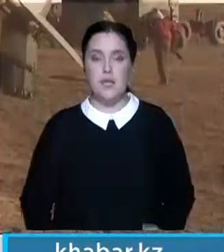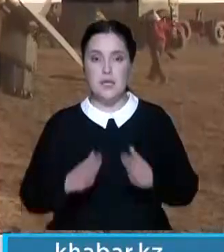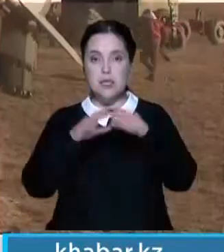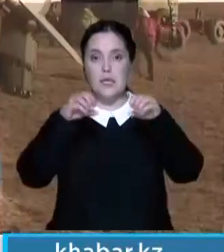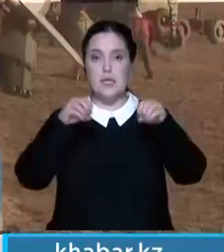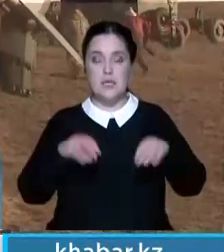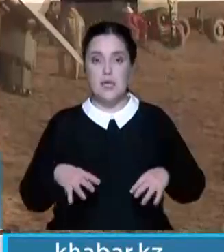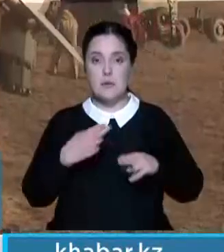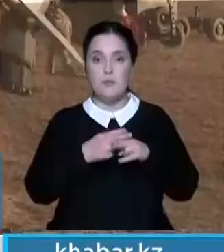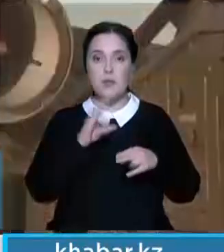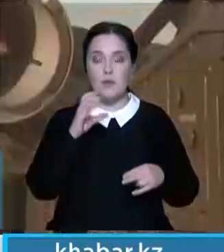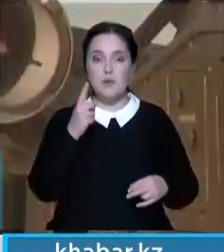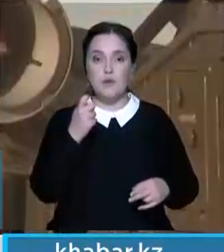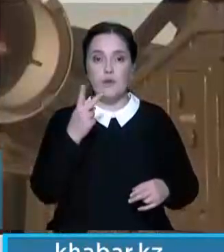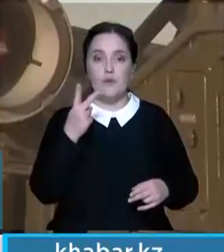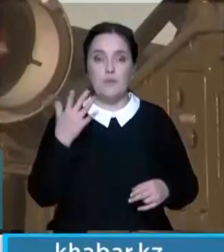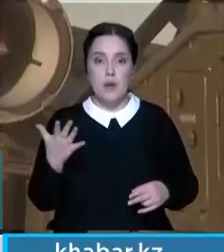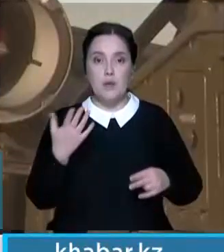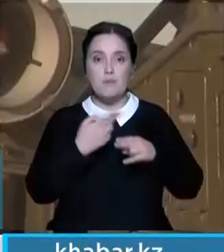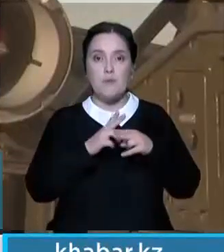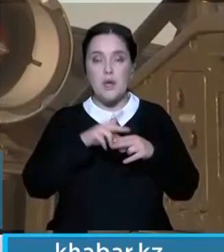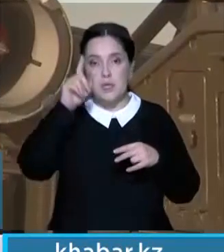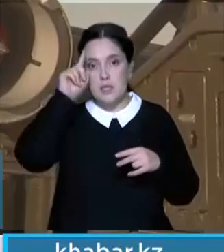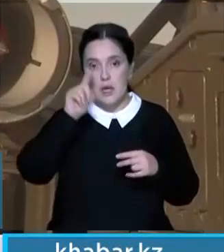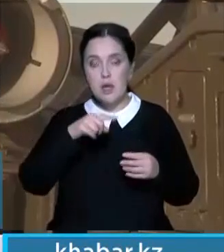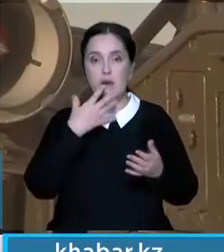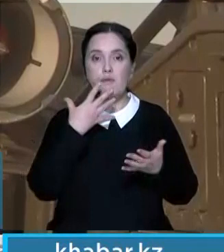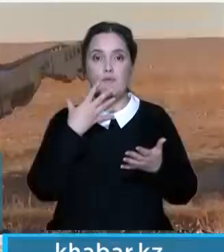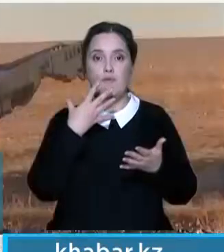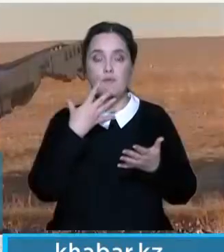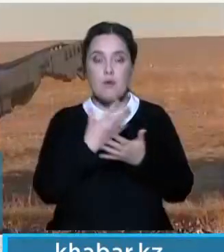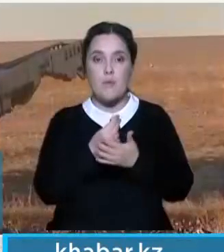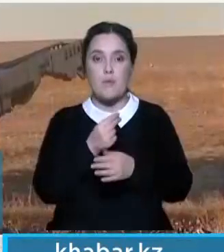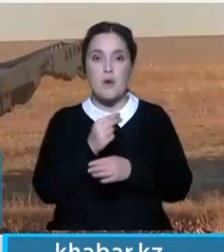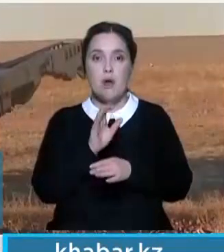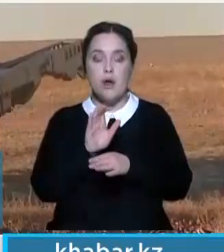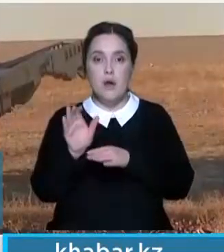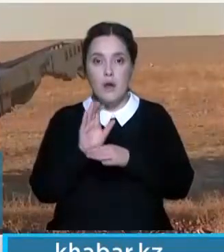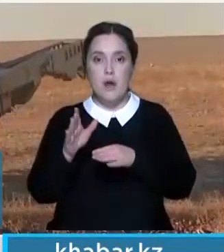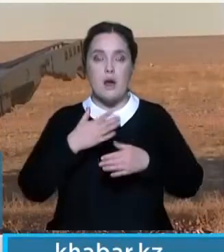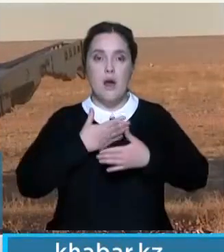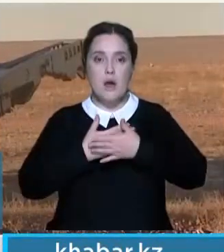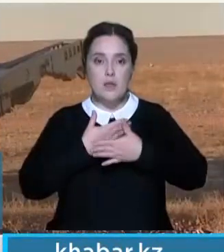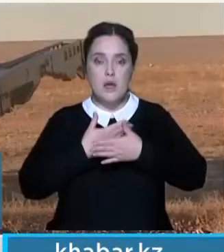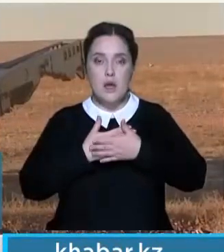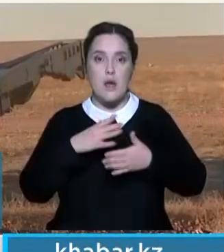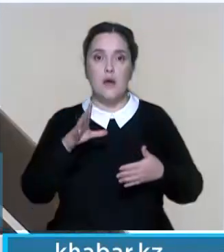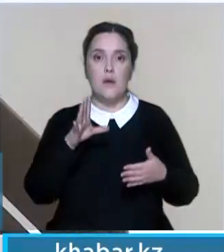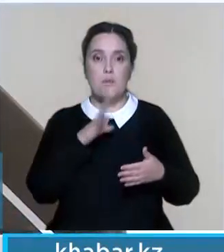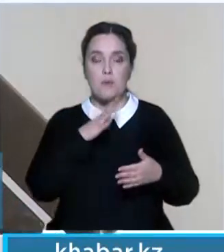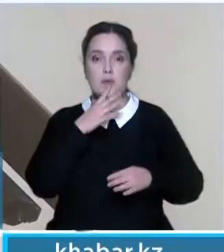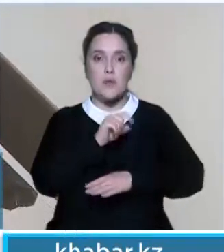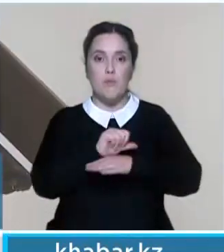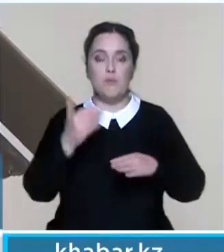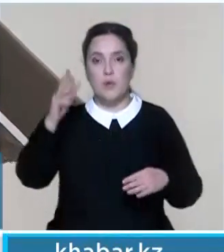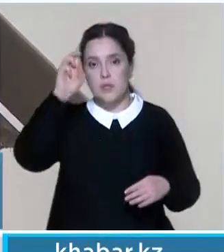Зенитно-ракетный комплекс С-125, более известный благодаря своему экспортному наименованию «Печора», в свое время активно поставлялся Советским Союзом в зарубежные